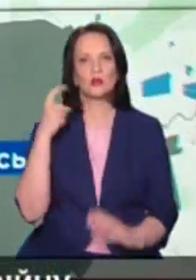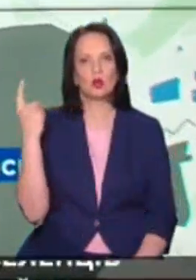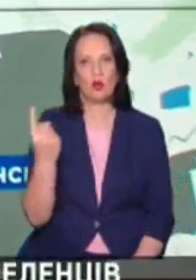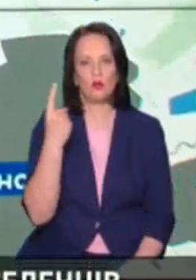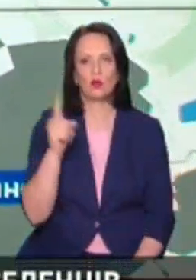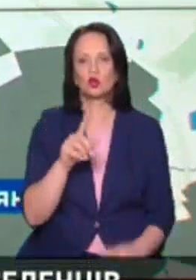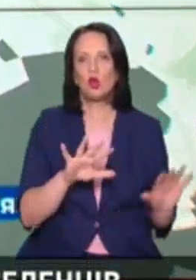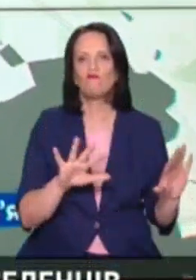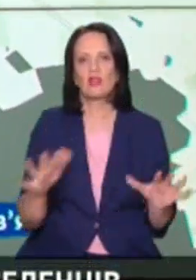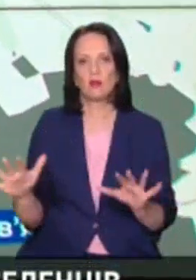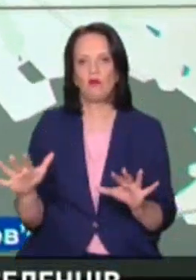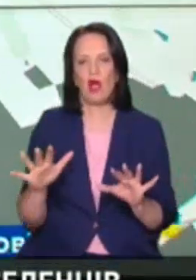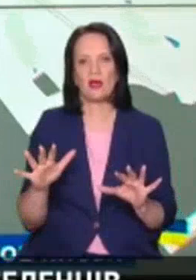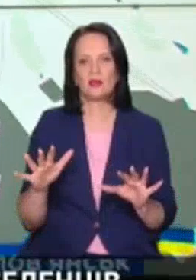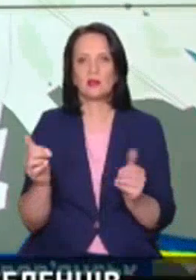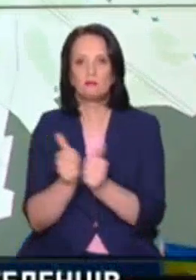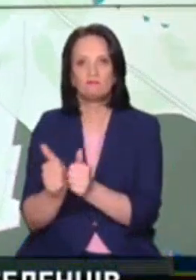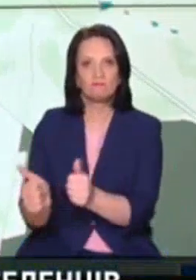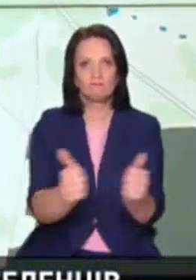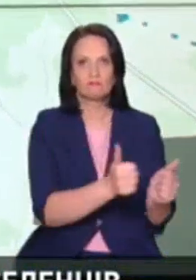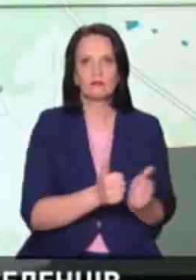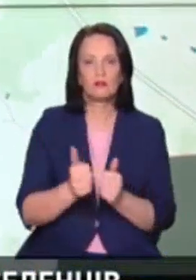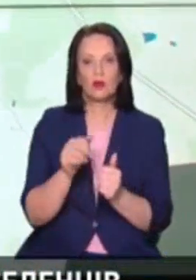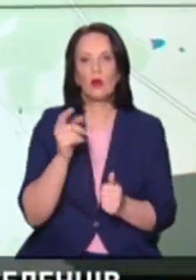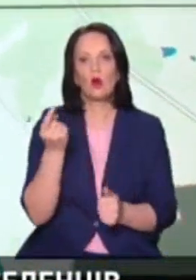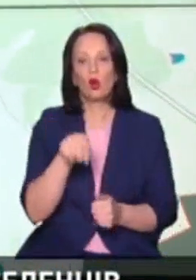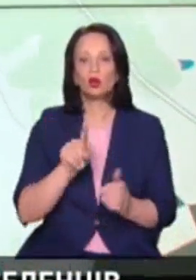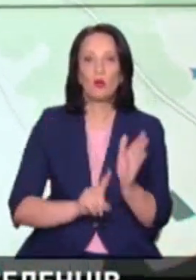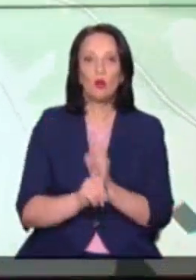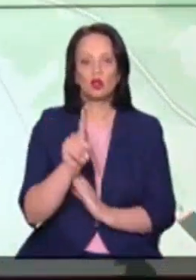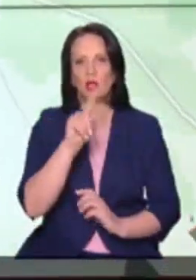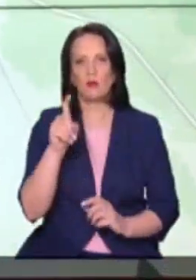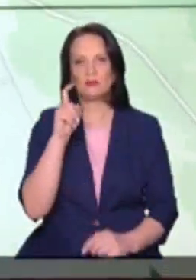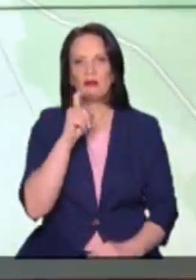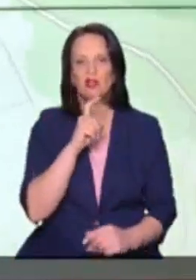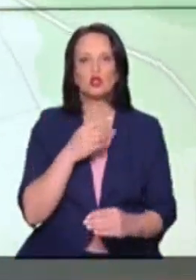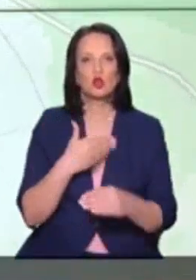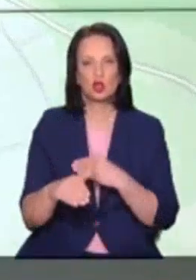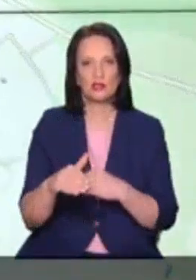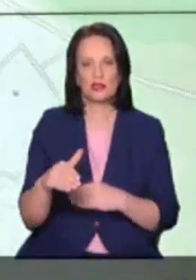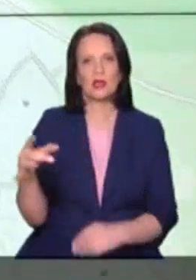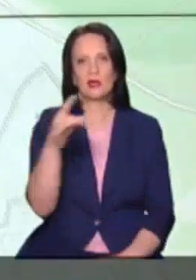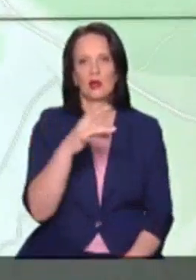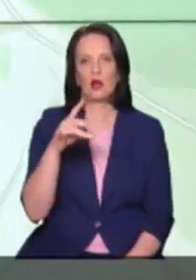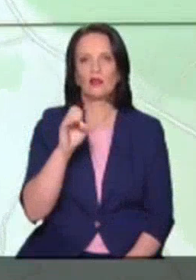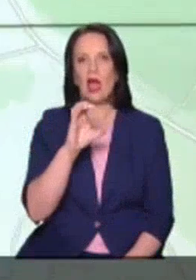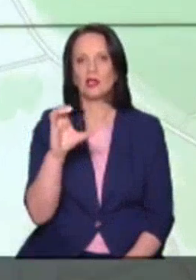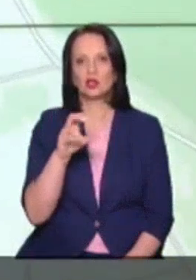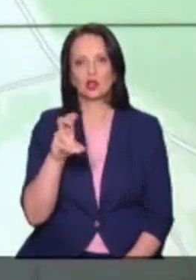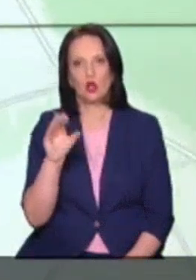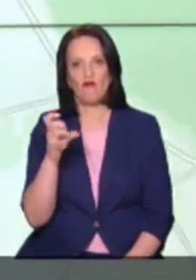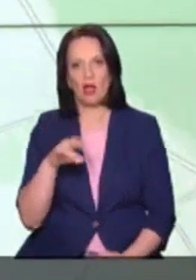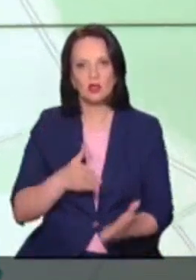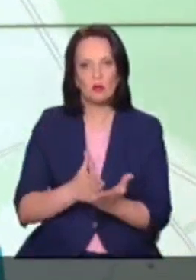що відбувається навколо неї, так? Отже, почнемо із північної частини регіону. На Слов'янському напрямку